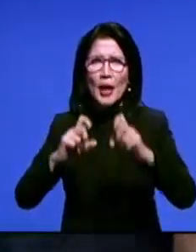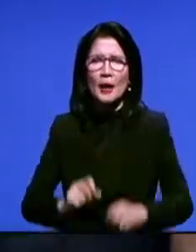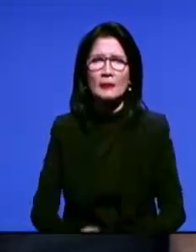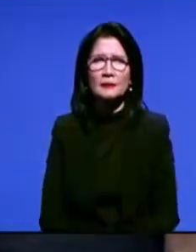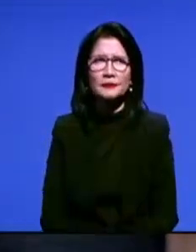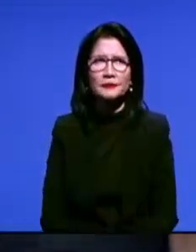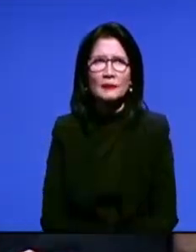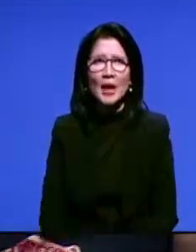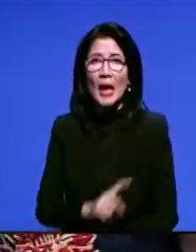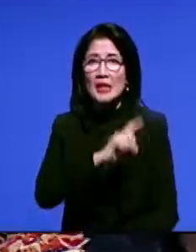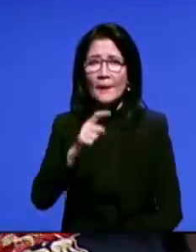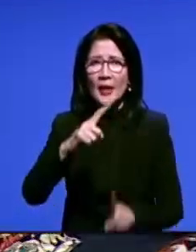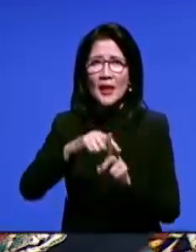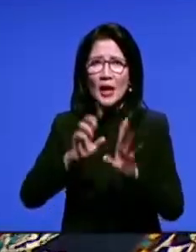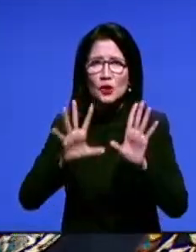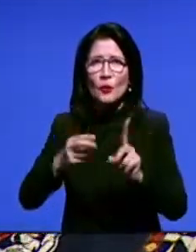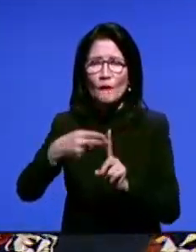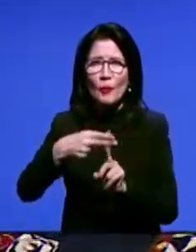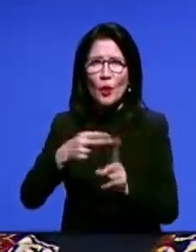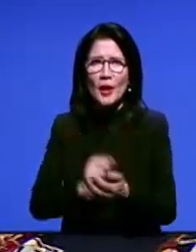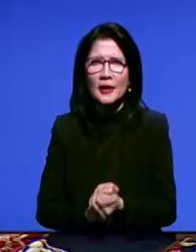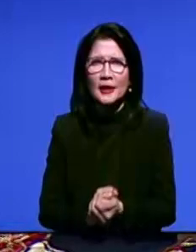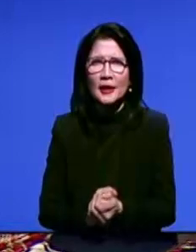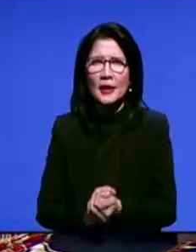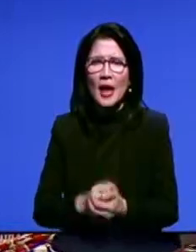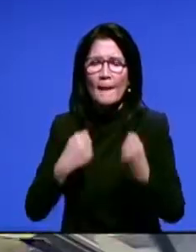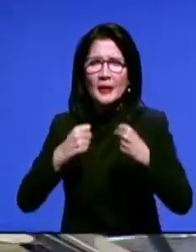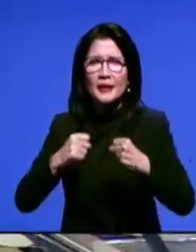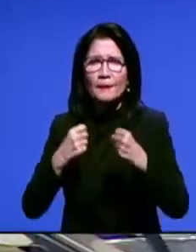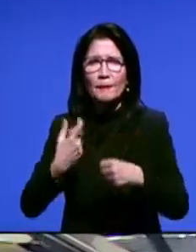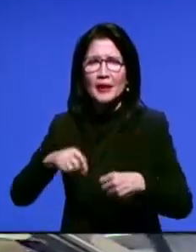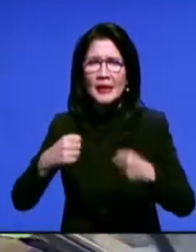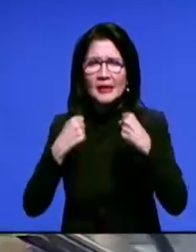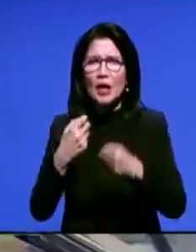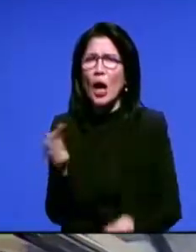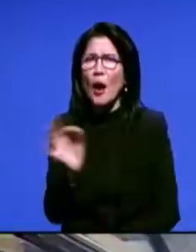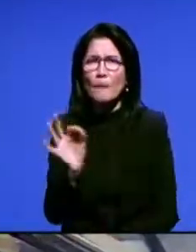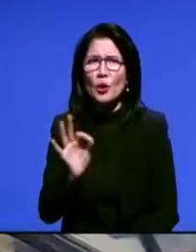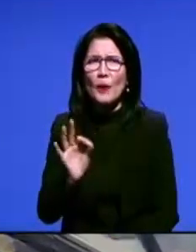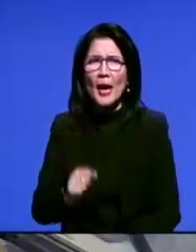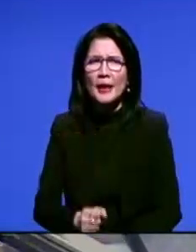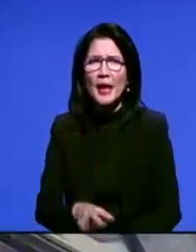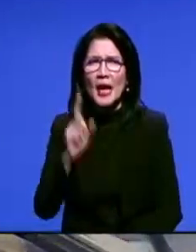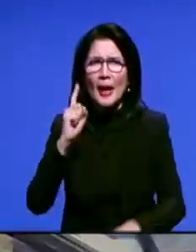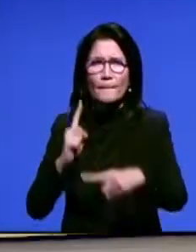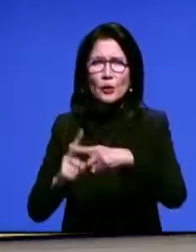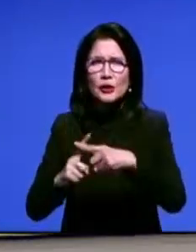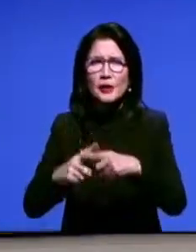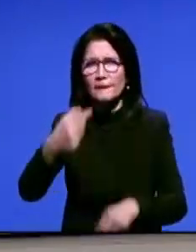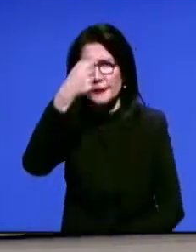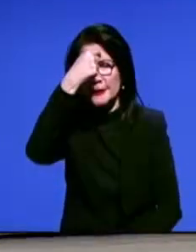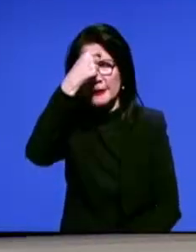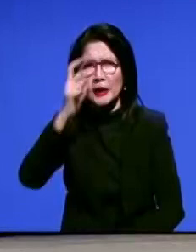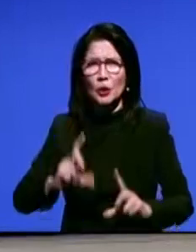corona. Sampai tanggal 10 Februari ini, Balitbangkes menyatakan belum ada pasien yang positif terinfeksi 2019